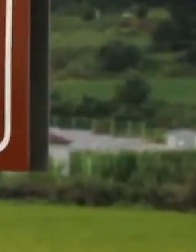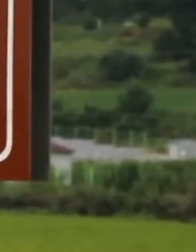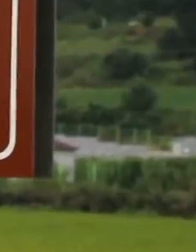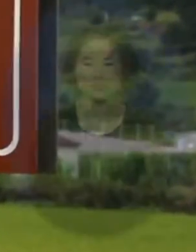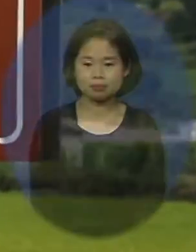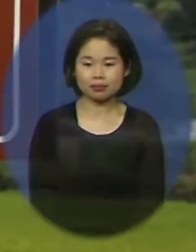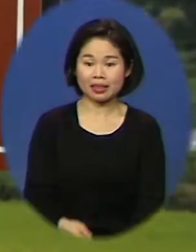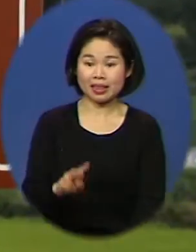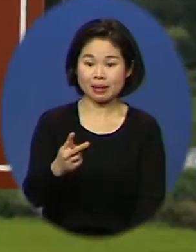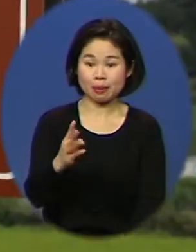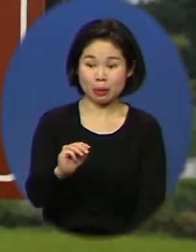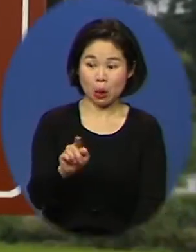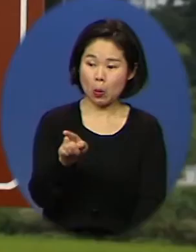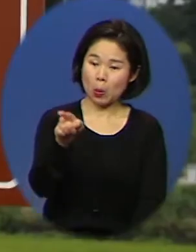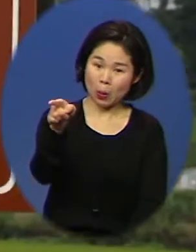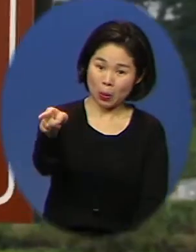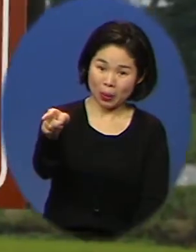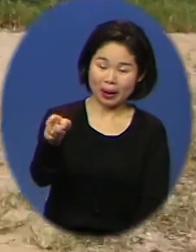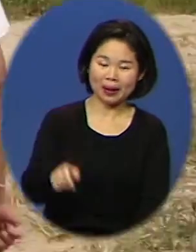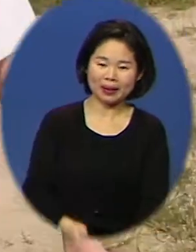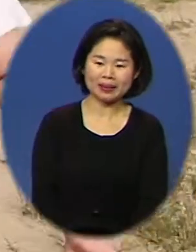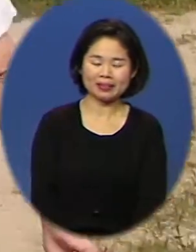200m라고 해요.